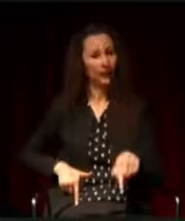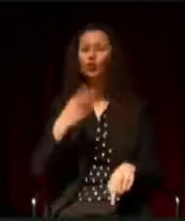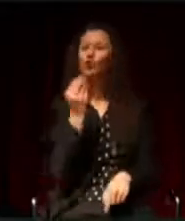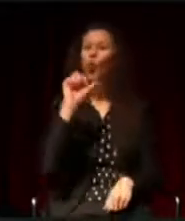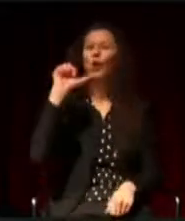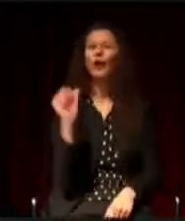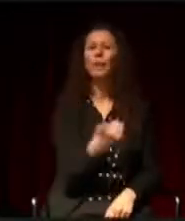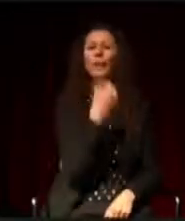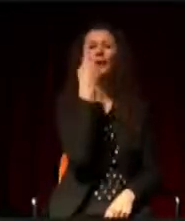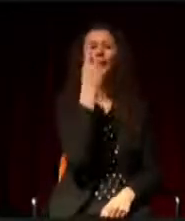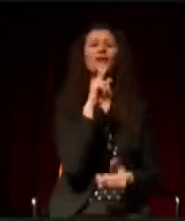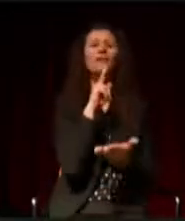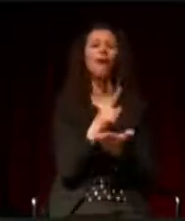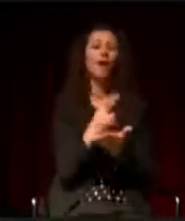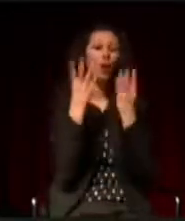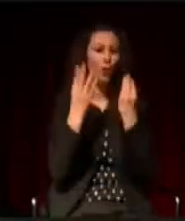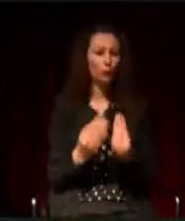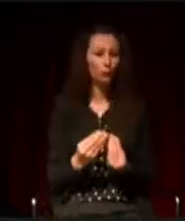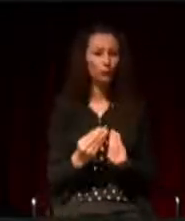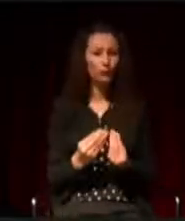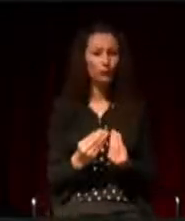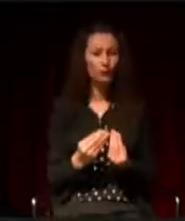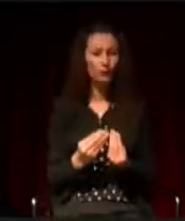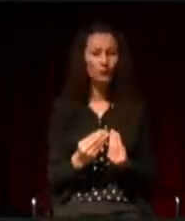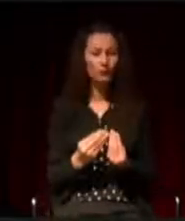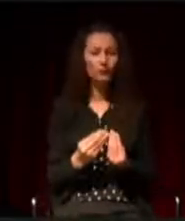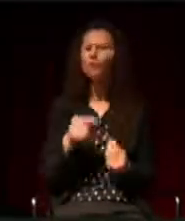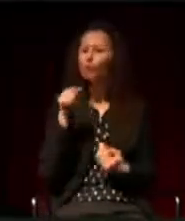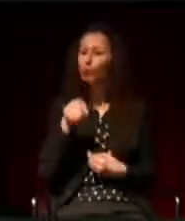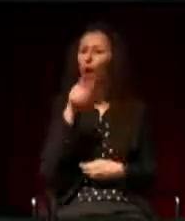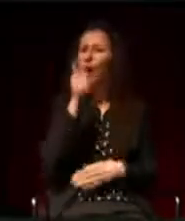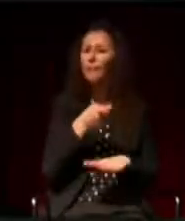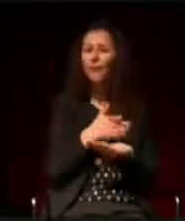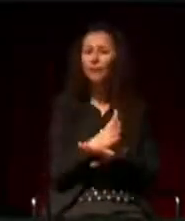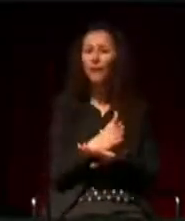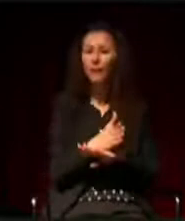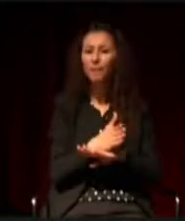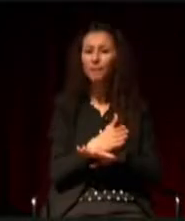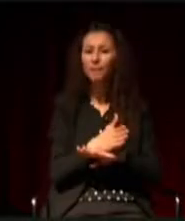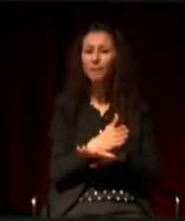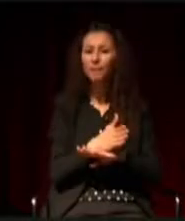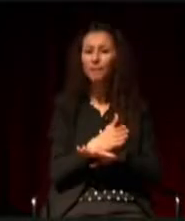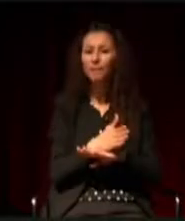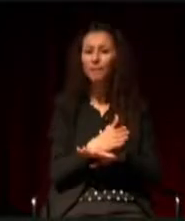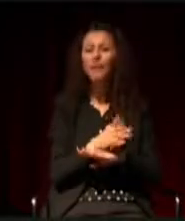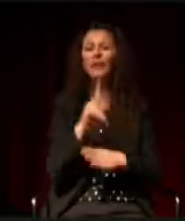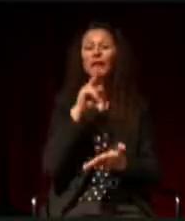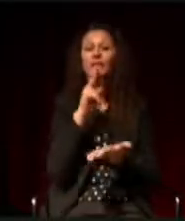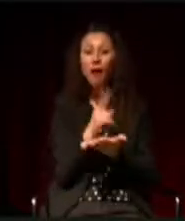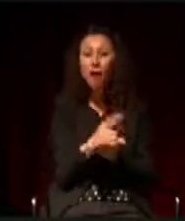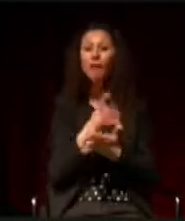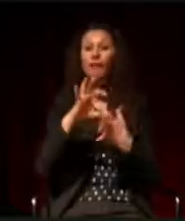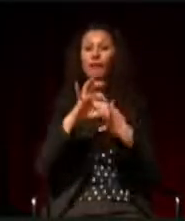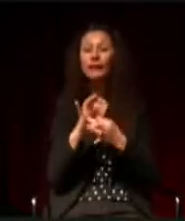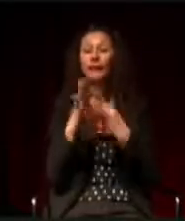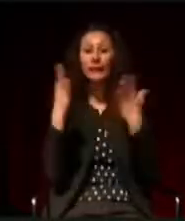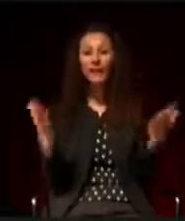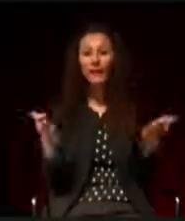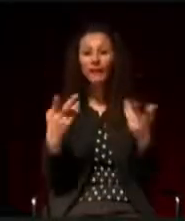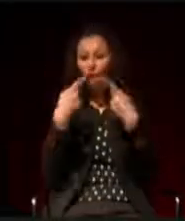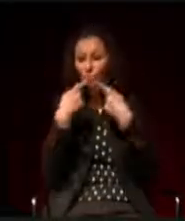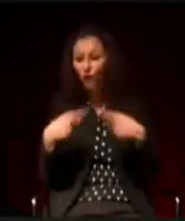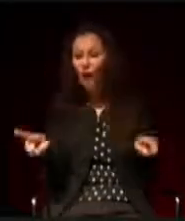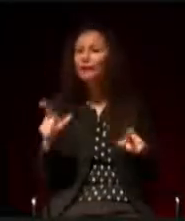çok kıymetli bir kararı oldu. Bu elbette bu kararla ilgili